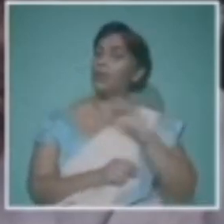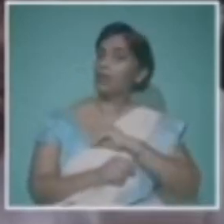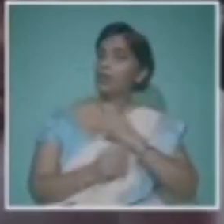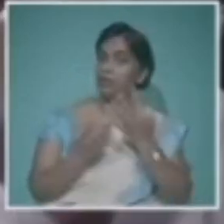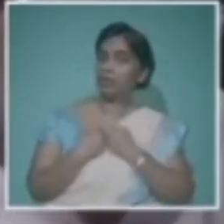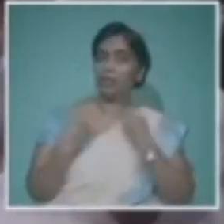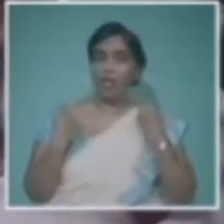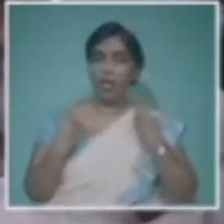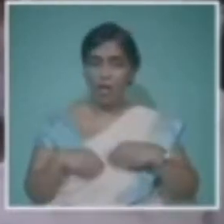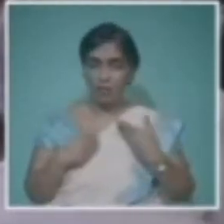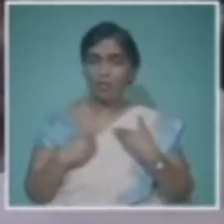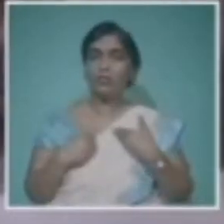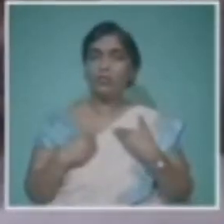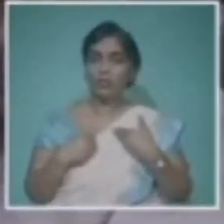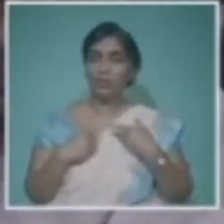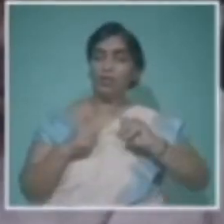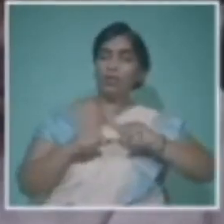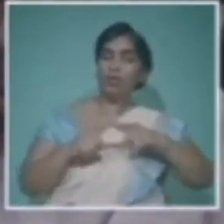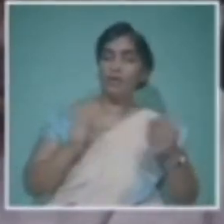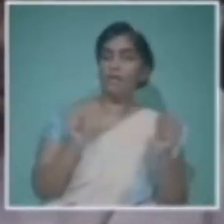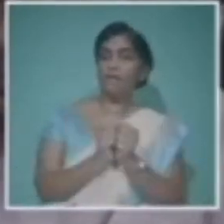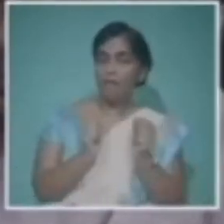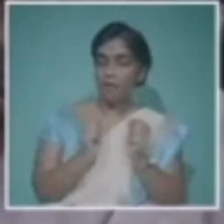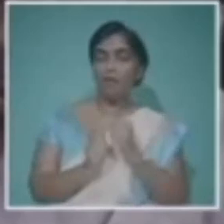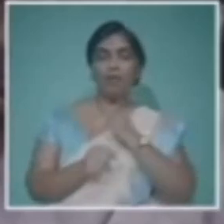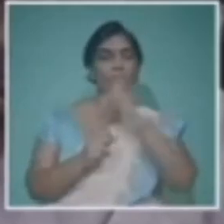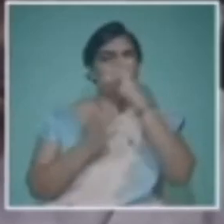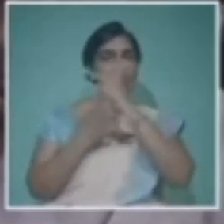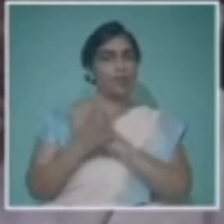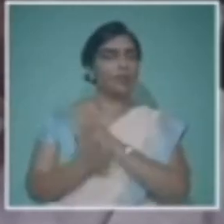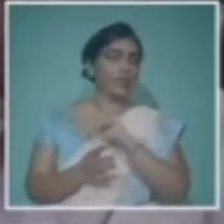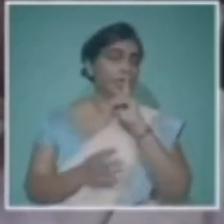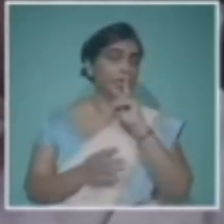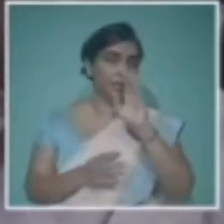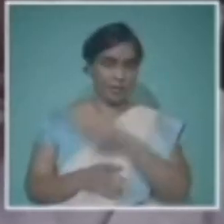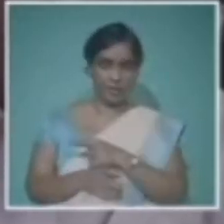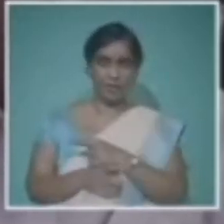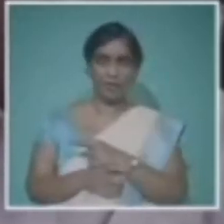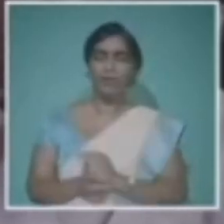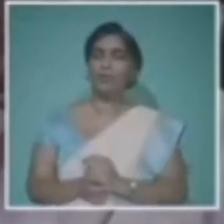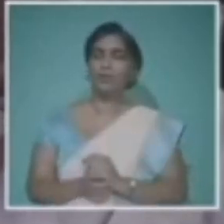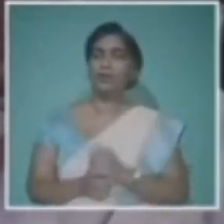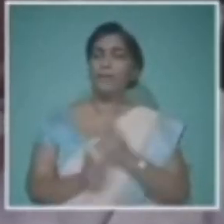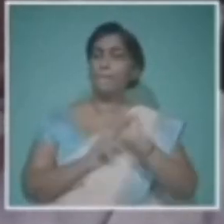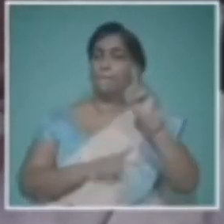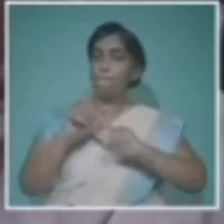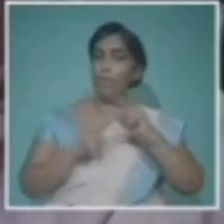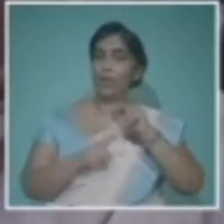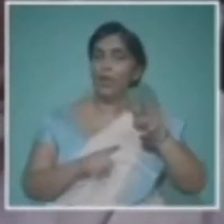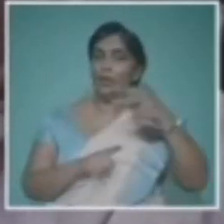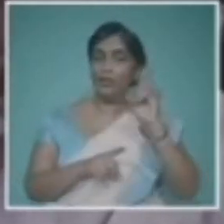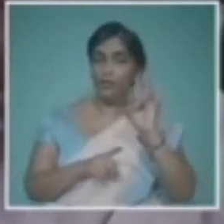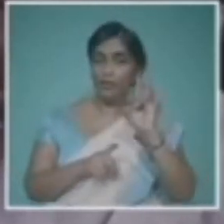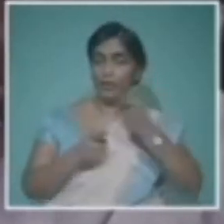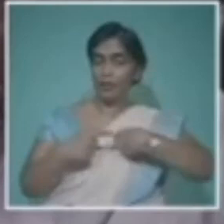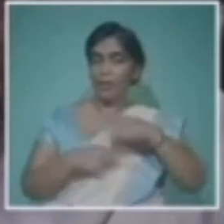මාර්ග නොලැබුණා නම් ඊළඟට කළ යුතු දේ ආණ්ඩු ක්‍රම ව්‍යවස්ථාවේ සඳහන් කළ තිබෙනවා. පාර්ලිමේන්තුවේ 225